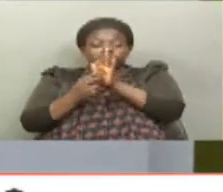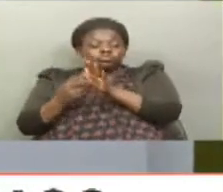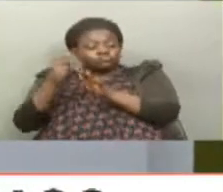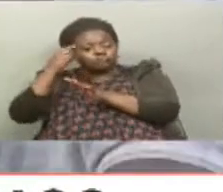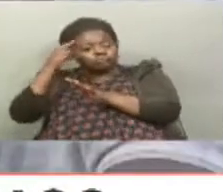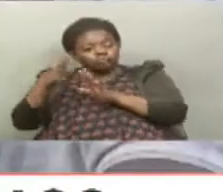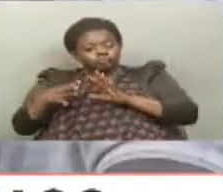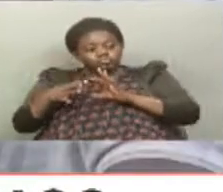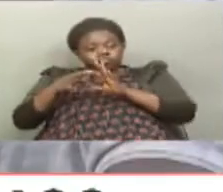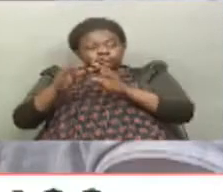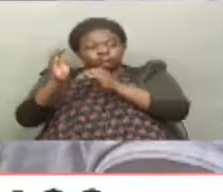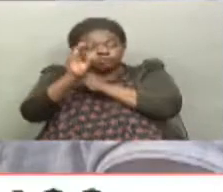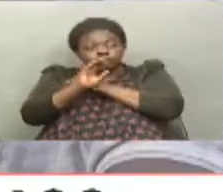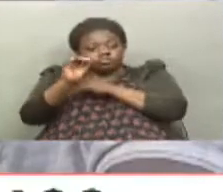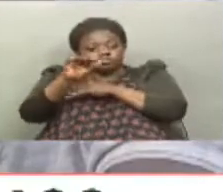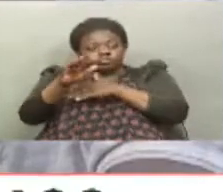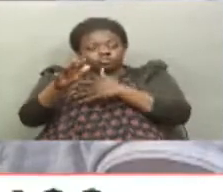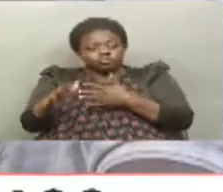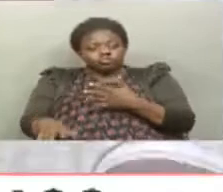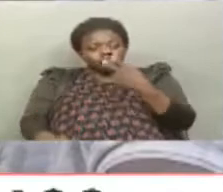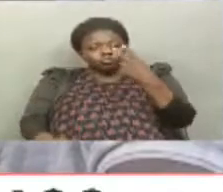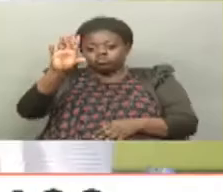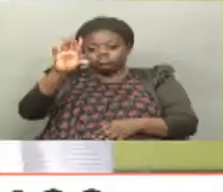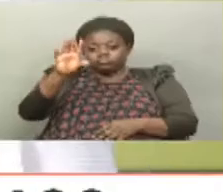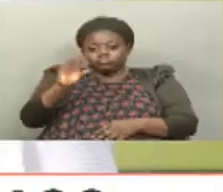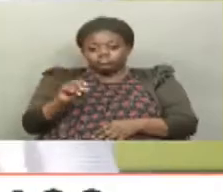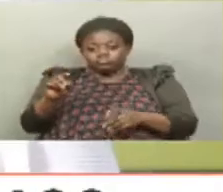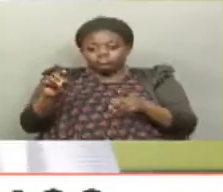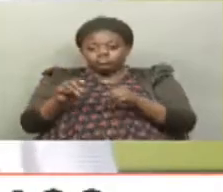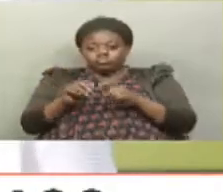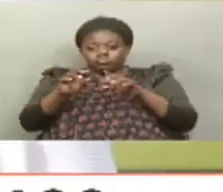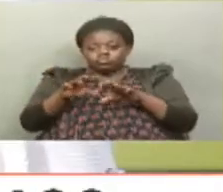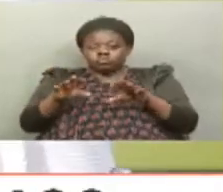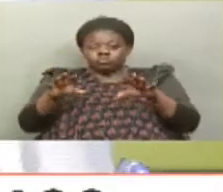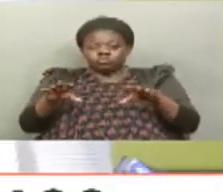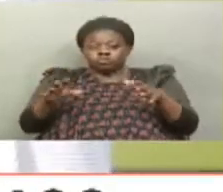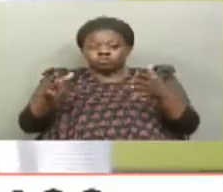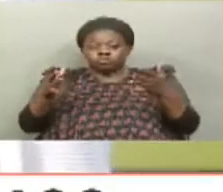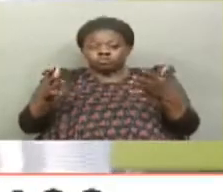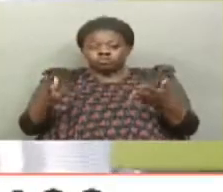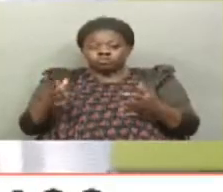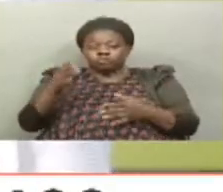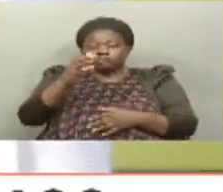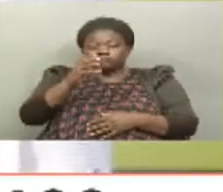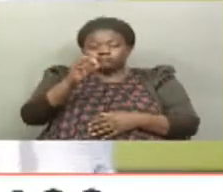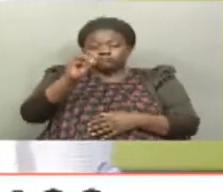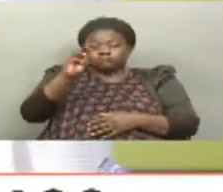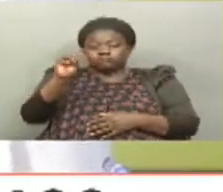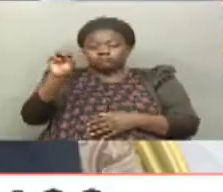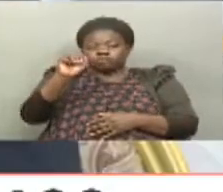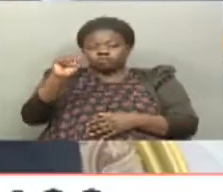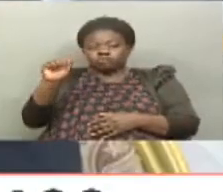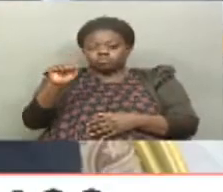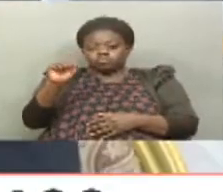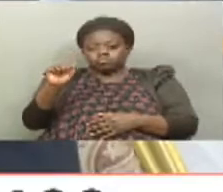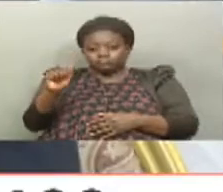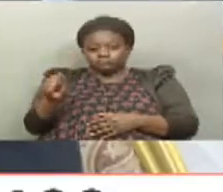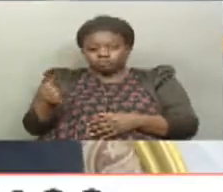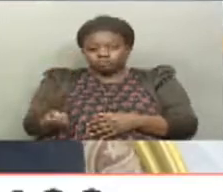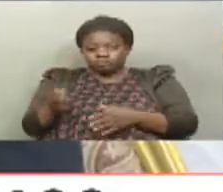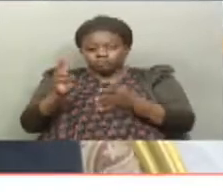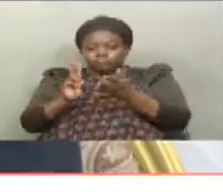gano kuno kugenda kuba kwa mulundi abiri mu ebiri nga gena akatale akakomesa na aka African Free Trade Area